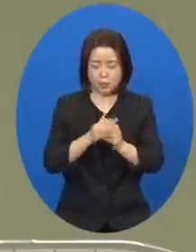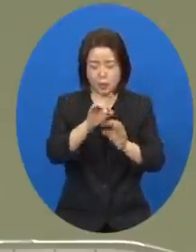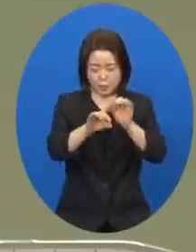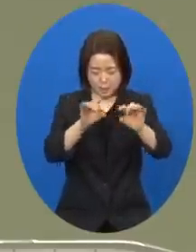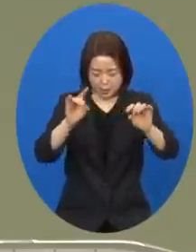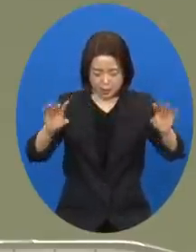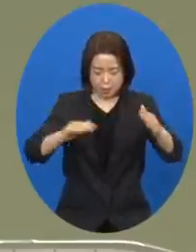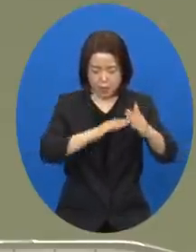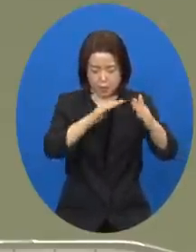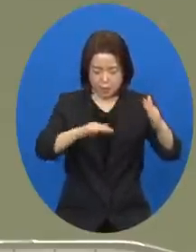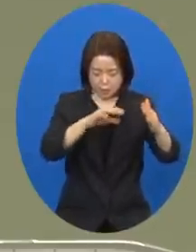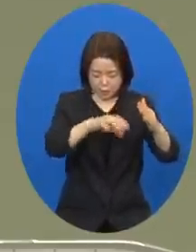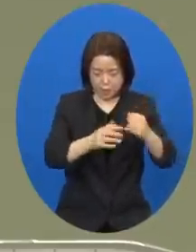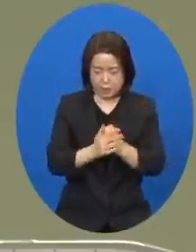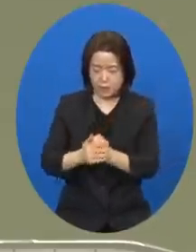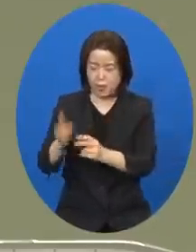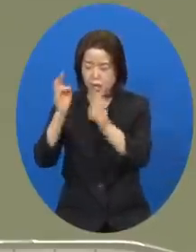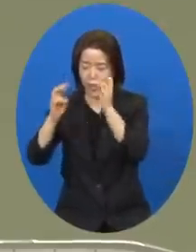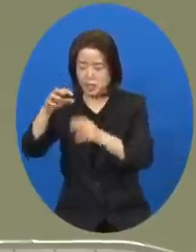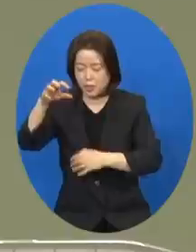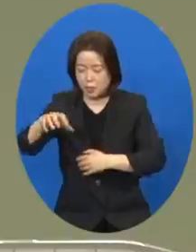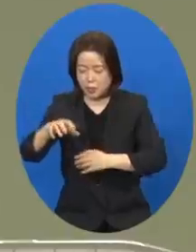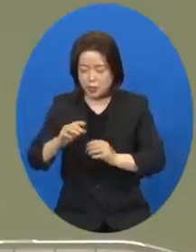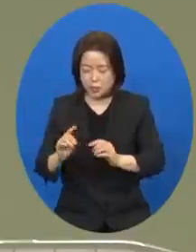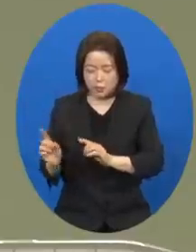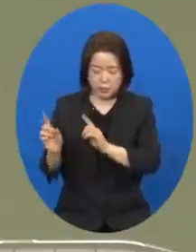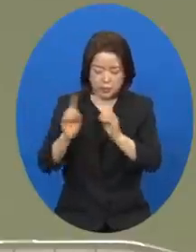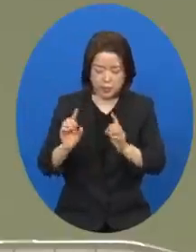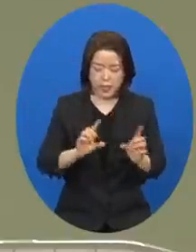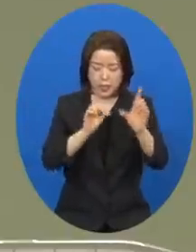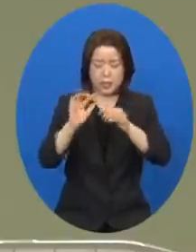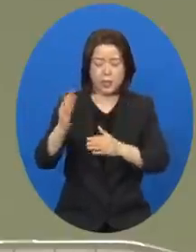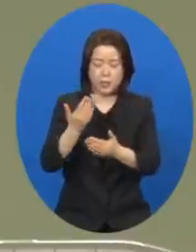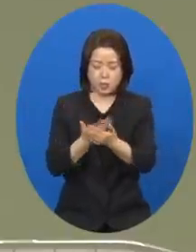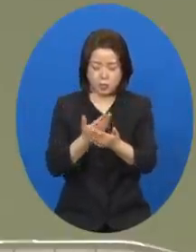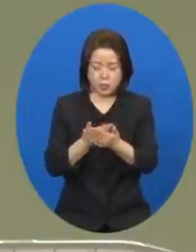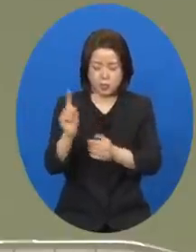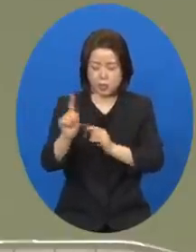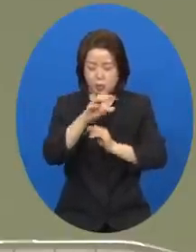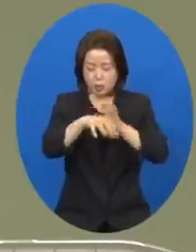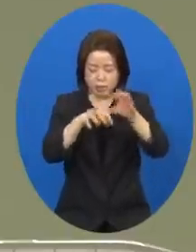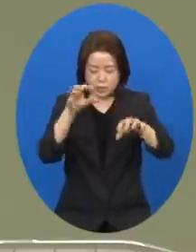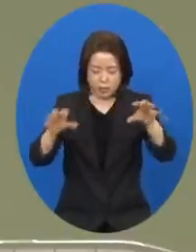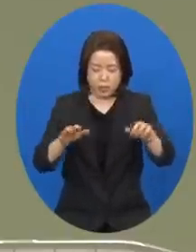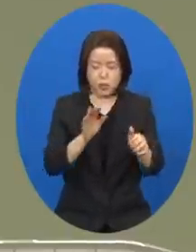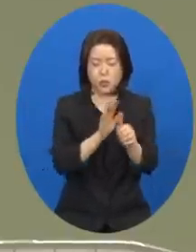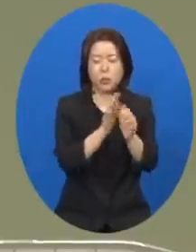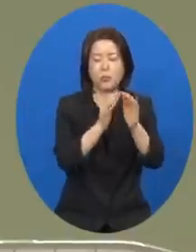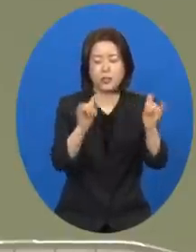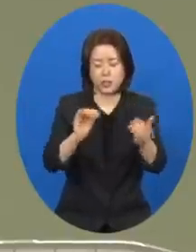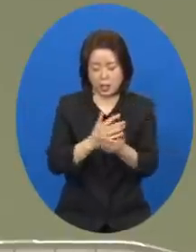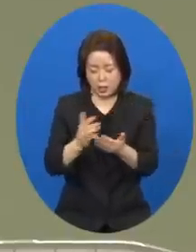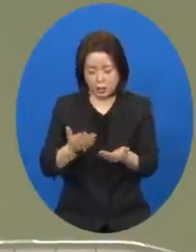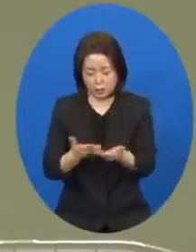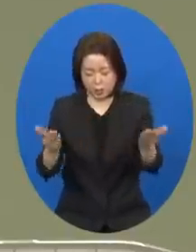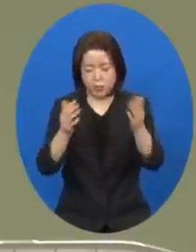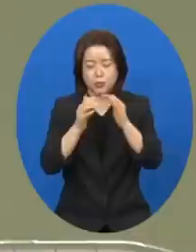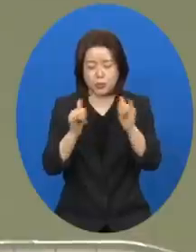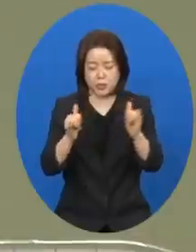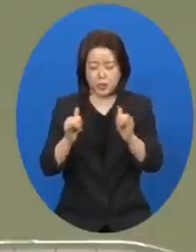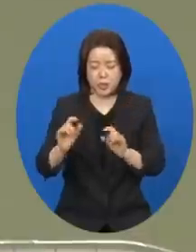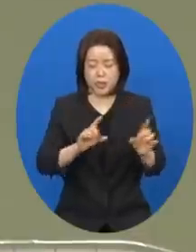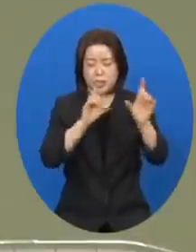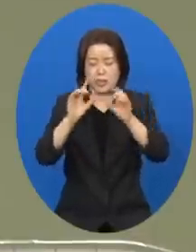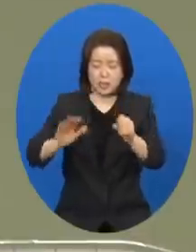가정과 기업에서 살아내게 하소서. 어디서든지 돕는 자, 베푸는 자로, 사랑하며